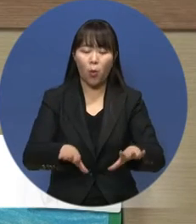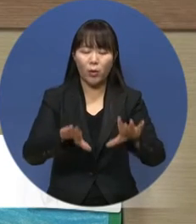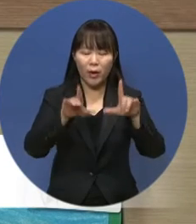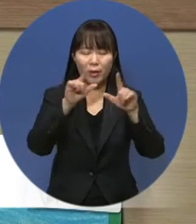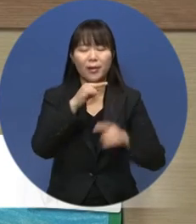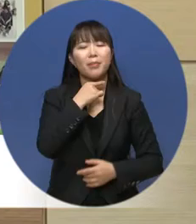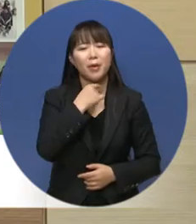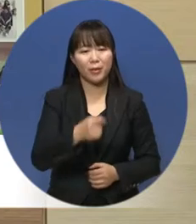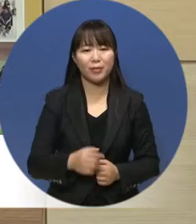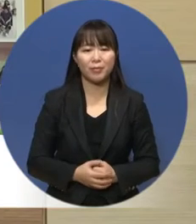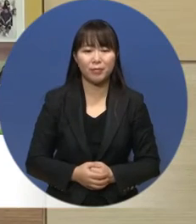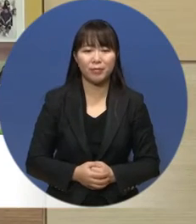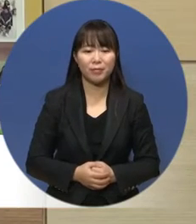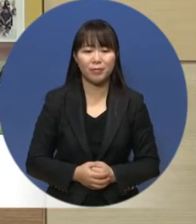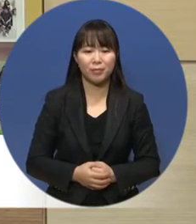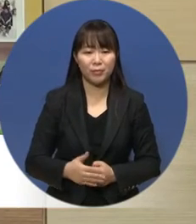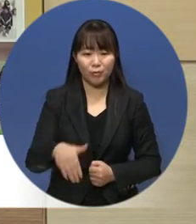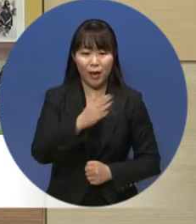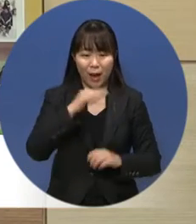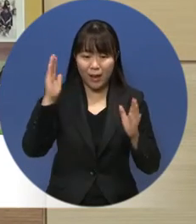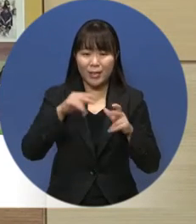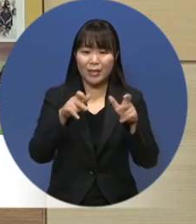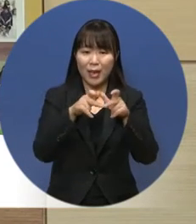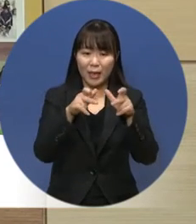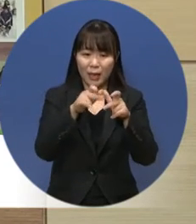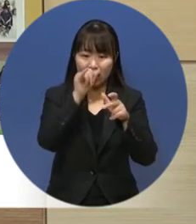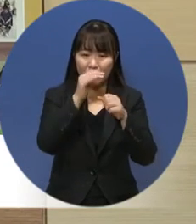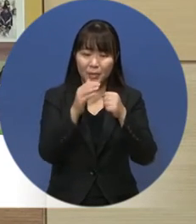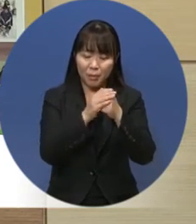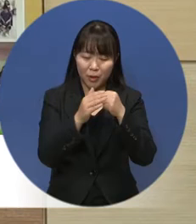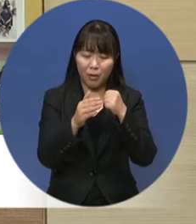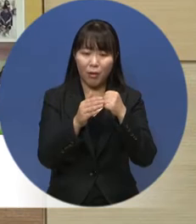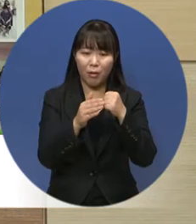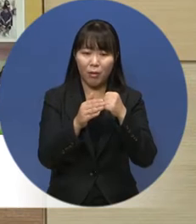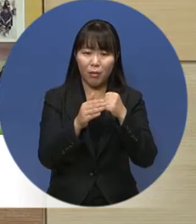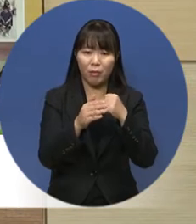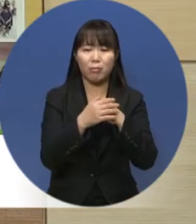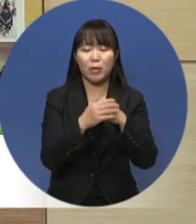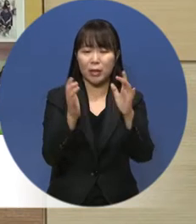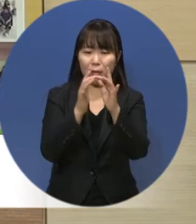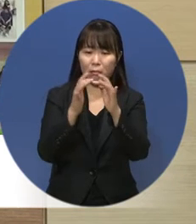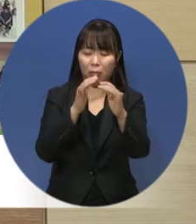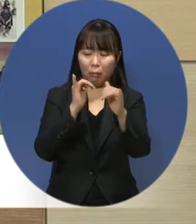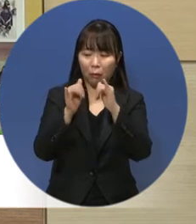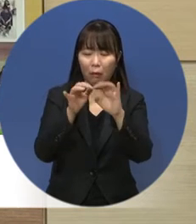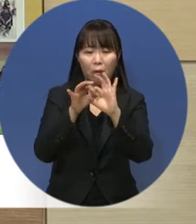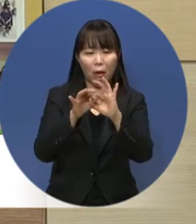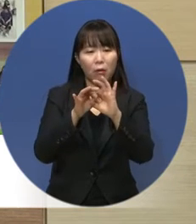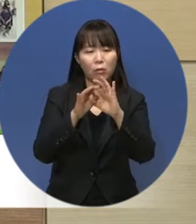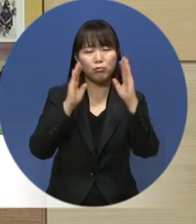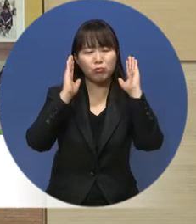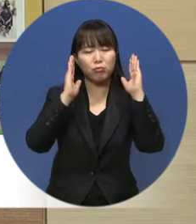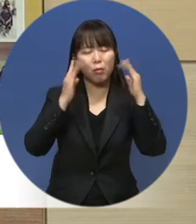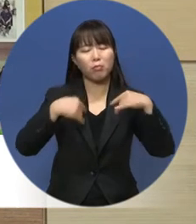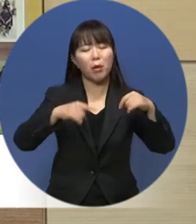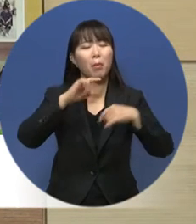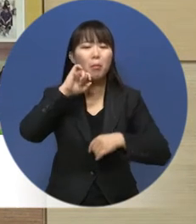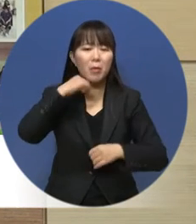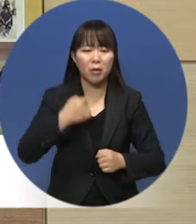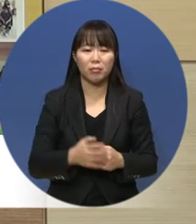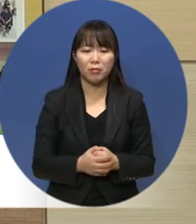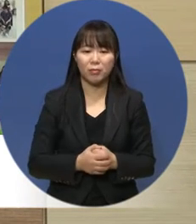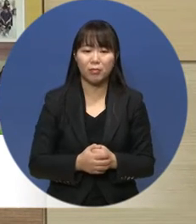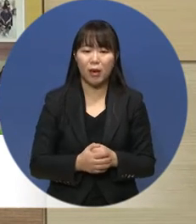꿈꿔 보는 데요 저희 아이들은 장애가 있어서 원격으로 하는 수업에 참여 가부 척 어려웠어요